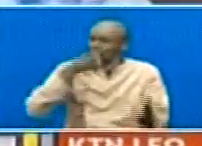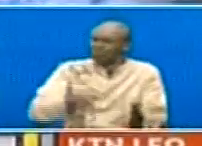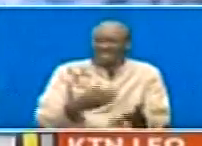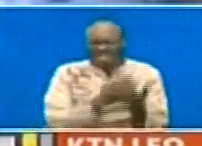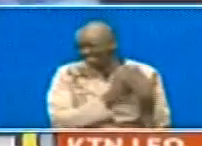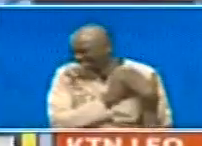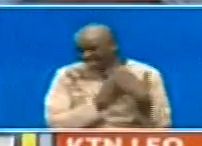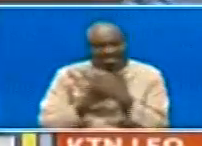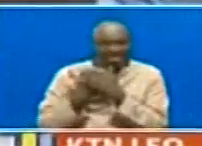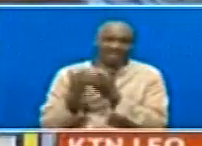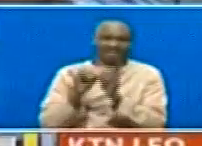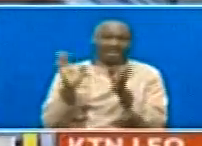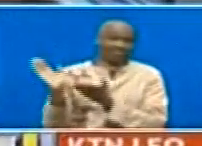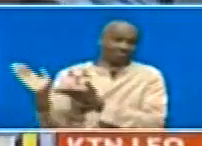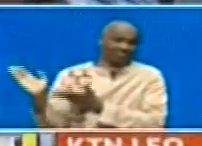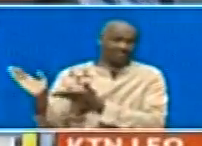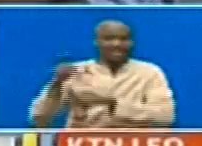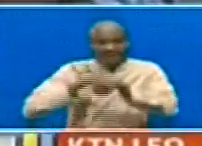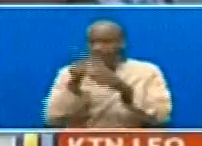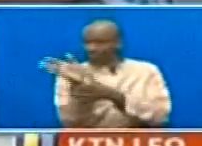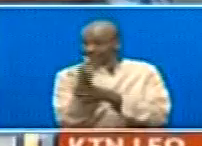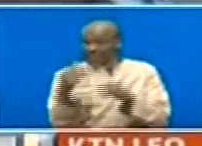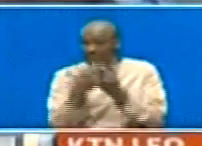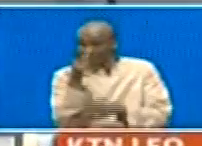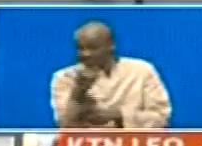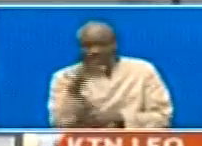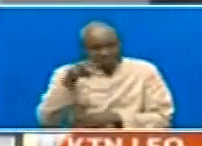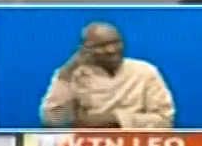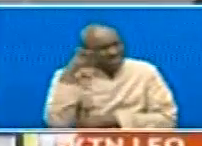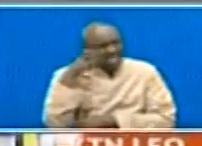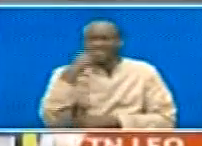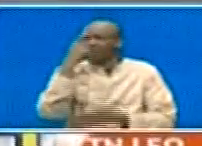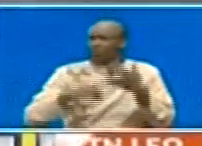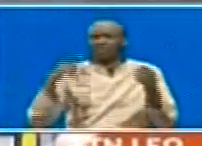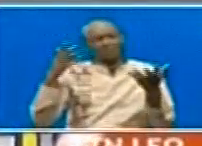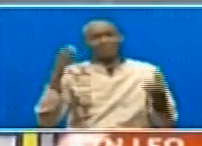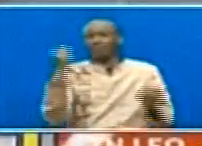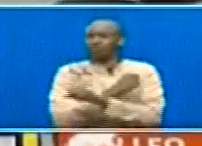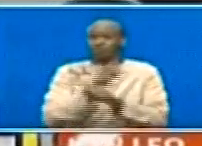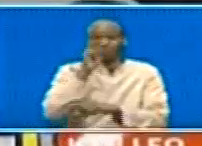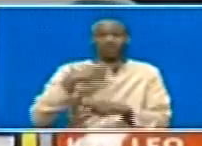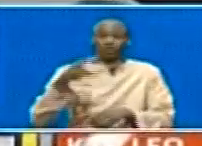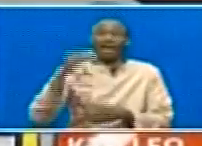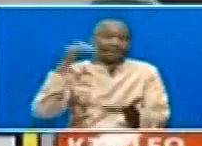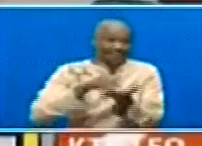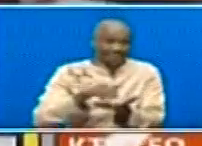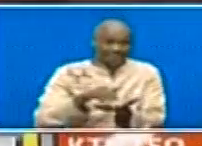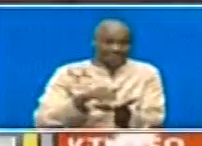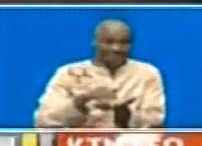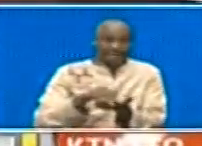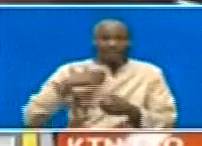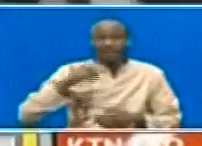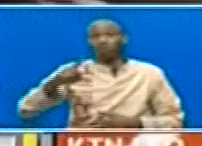Tangu kuripotiwa kisa hiki Alhamisi asubuhi, alikuwa ameamini kwamba hatamuona tena bintiye.